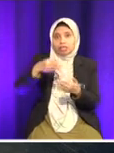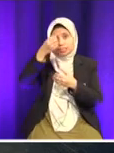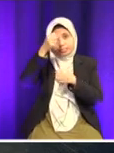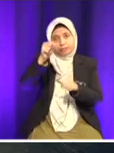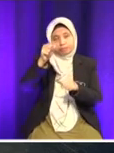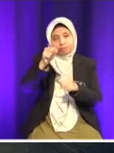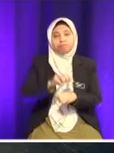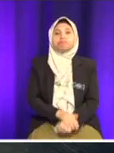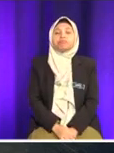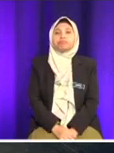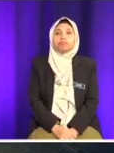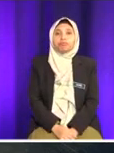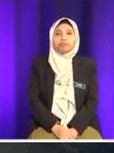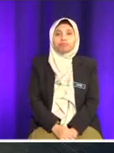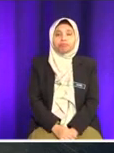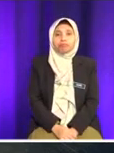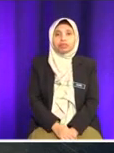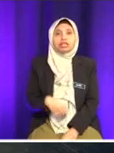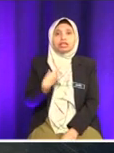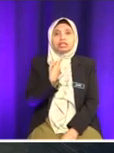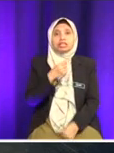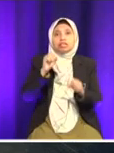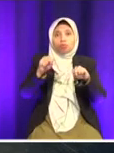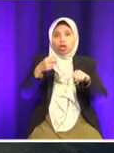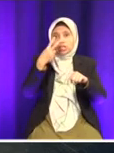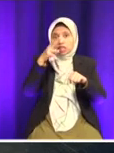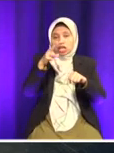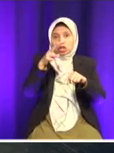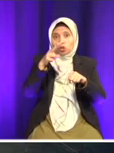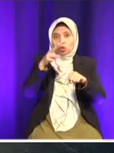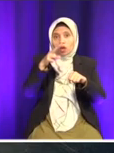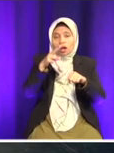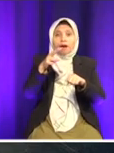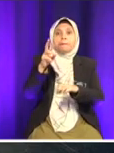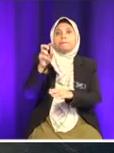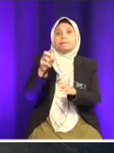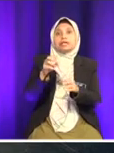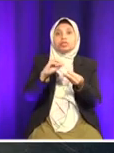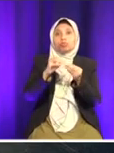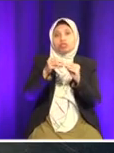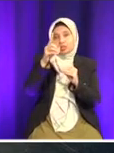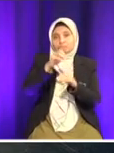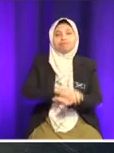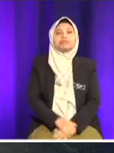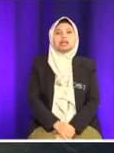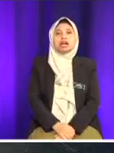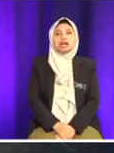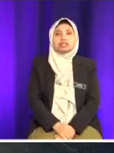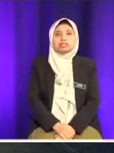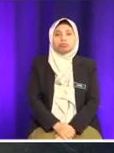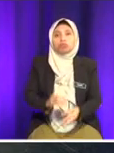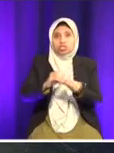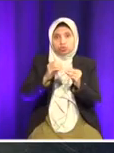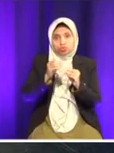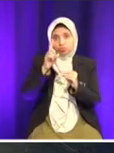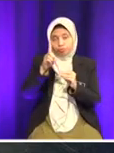Oke jadi kalau semua sudah sedia kita boleh tengok rangsangan mindah satu oke oke rangsangan mindah satu ini